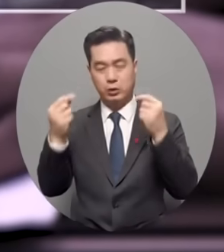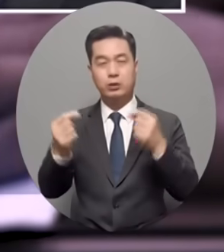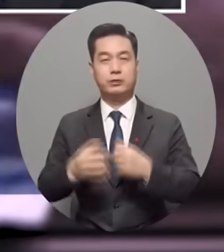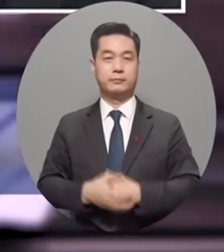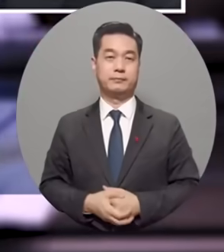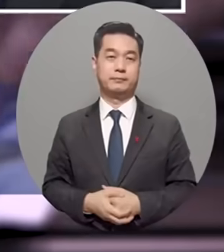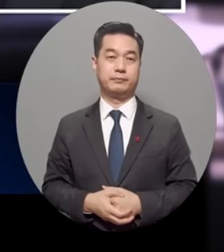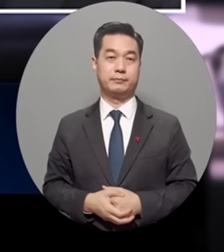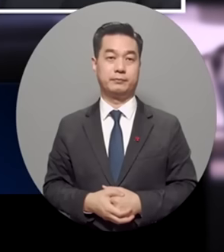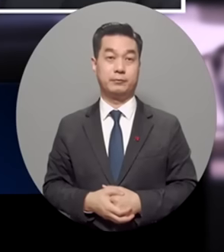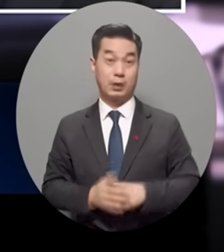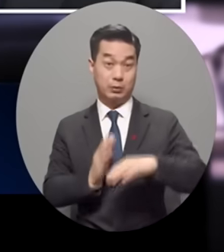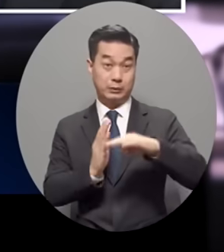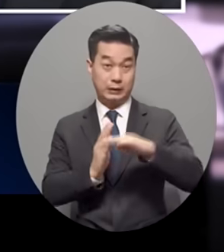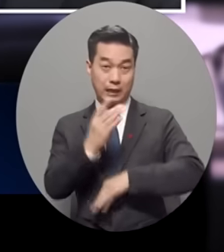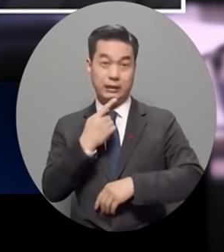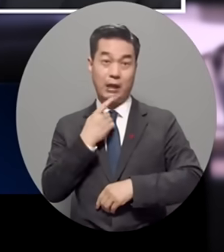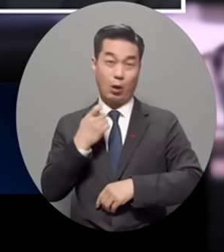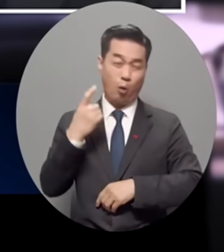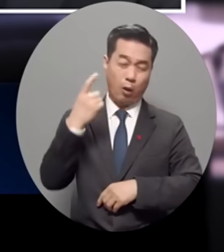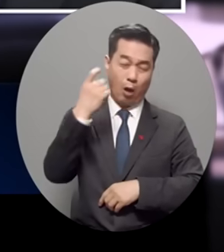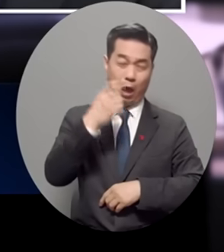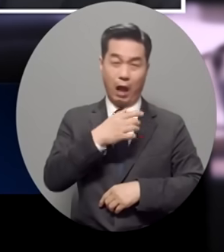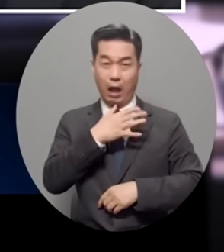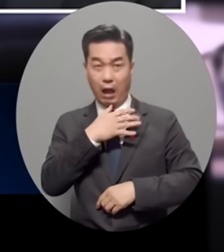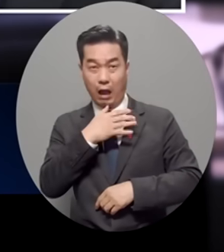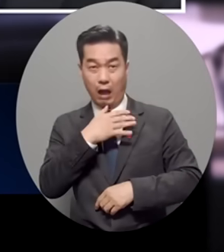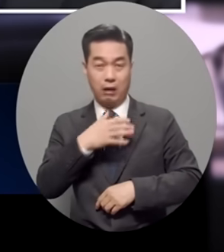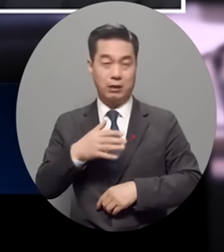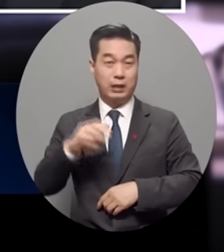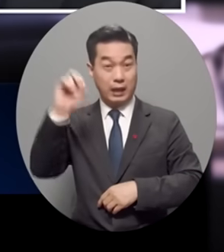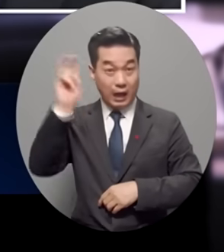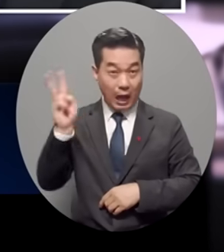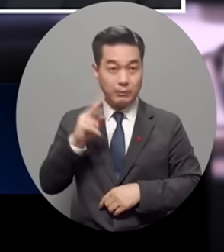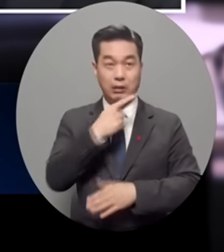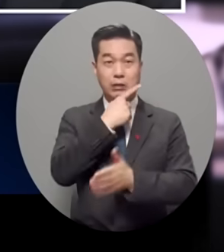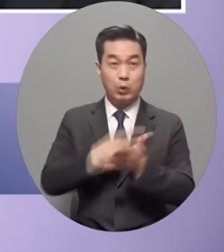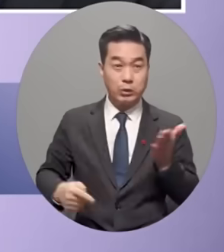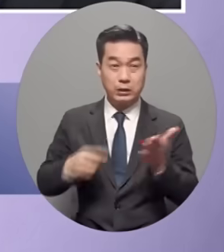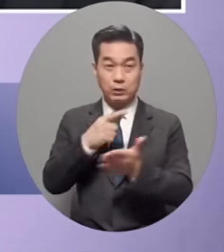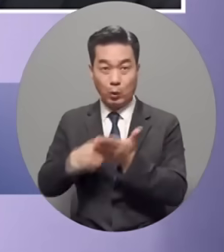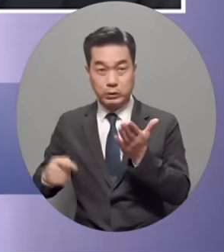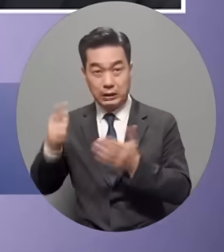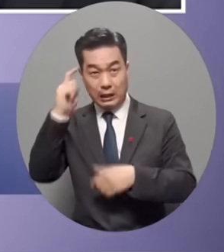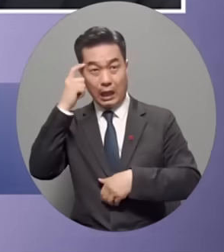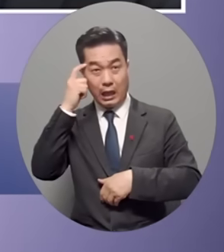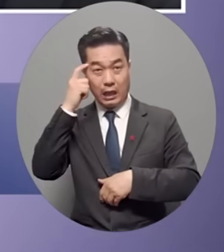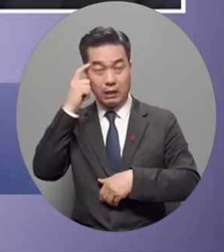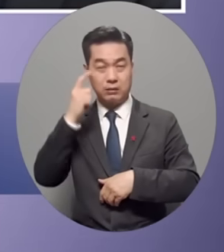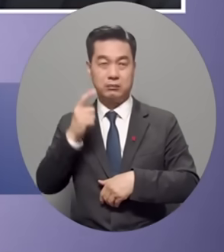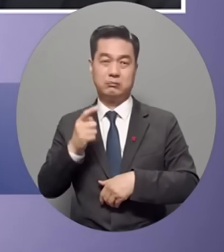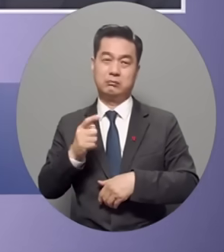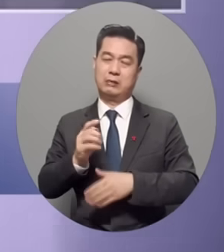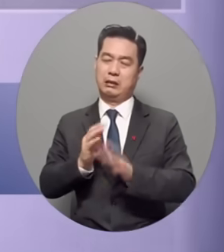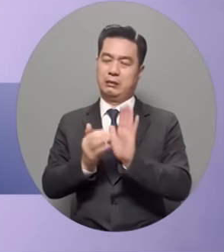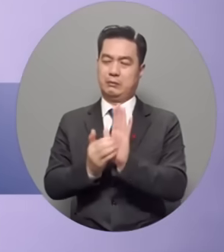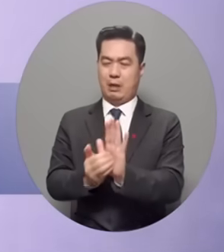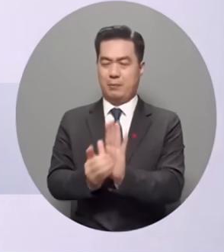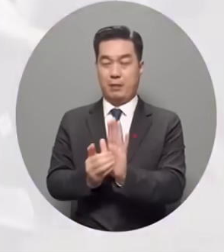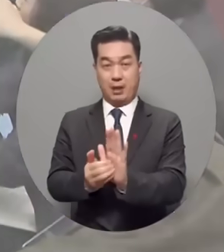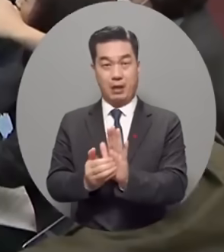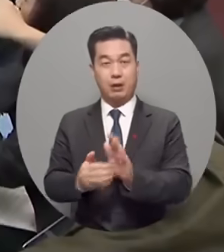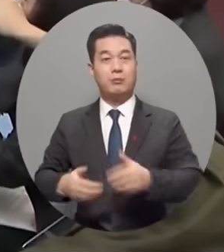너무 과도하게 공포심에 빠져가지고 갑자기 손실을 일거 인식한다든지 뭐 이런 것만 좀 막을 수